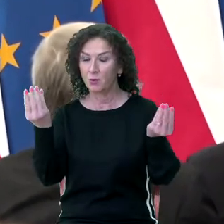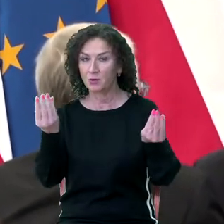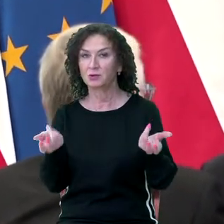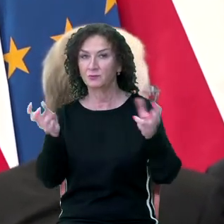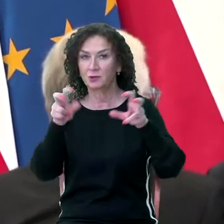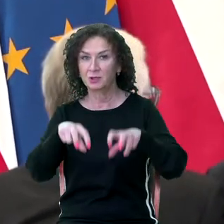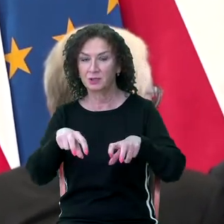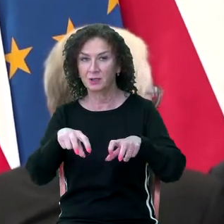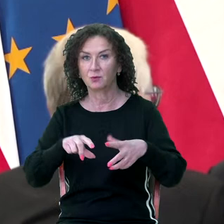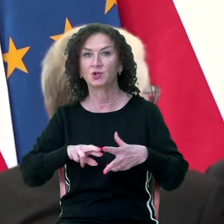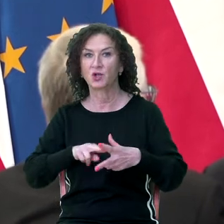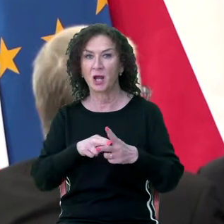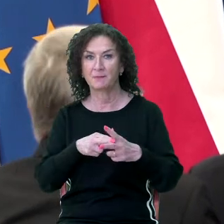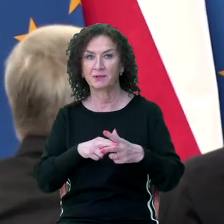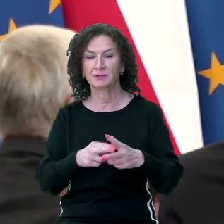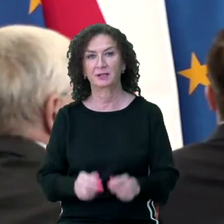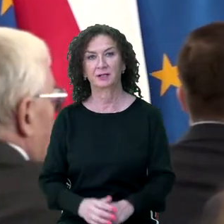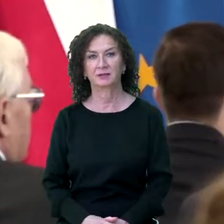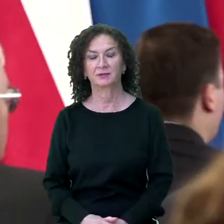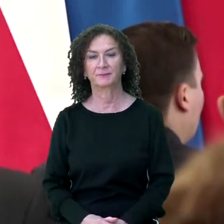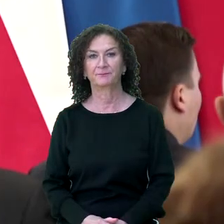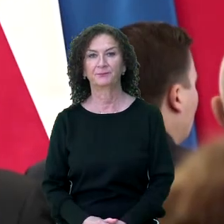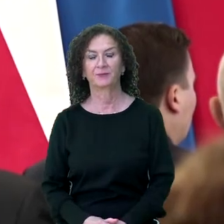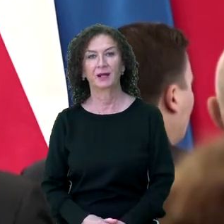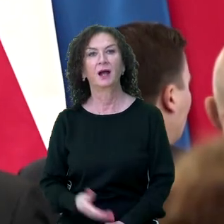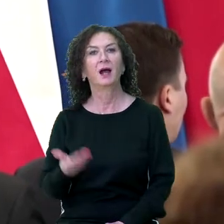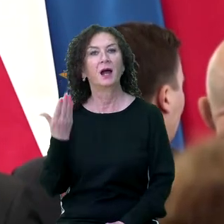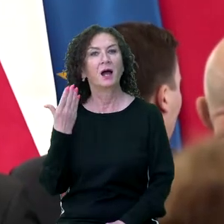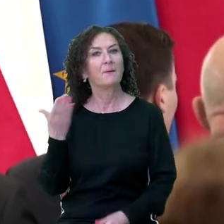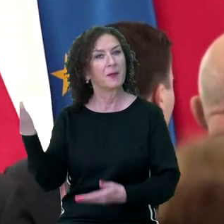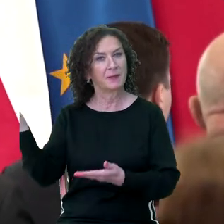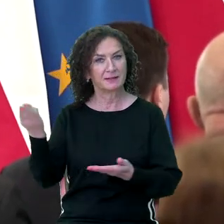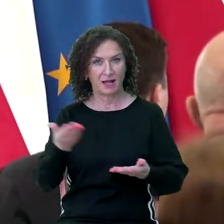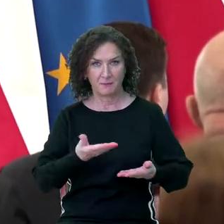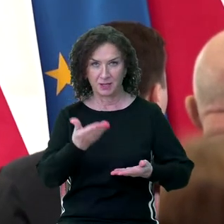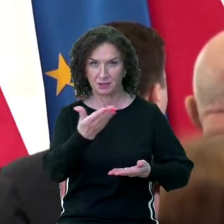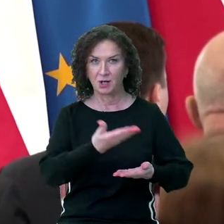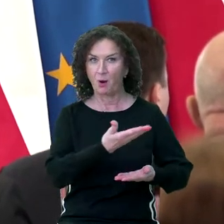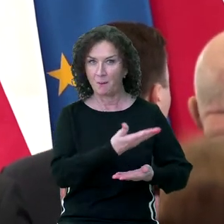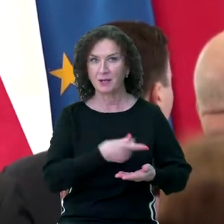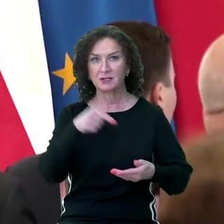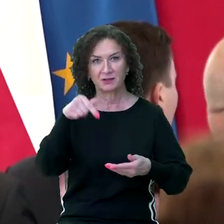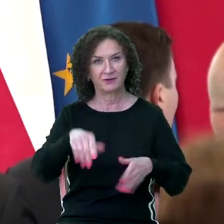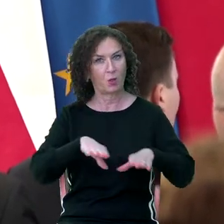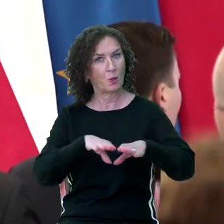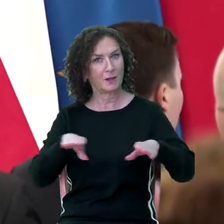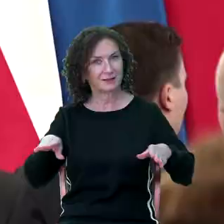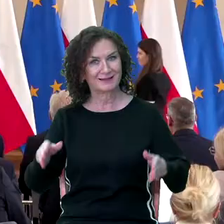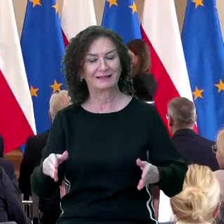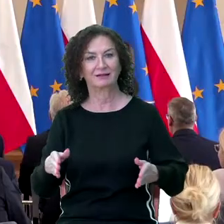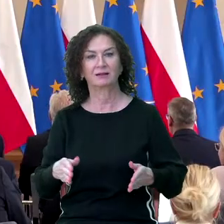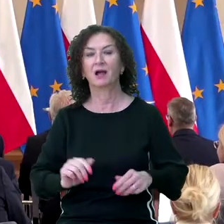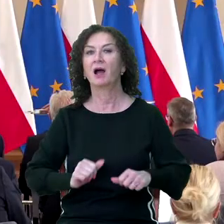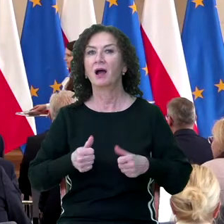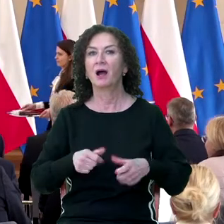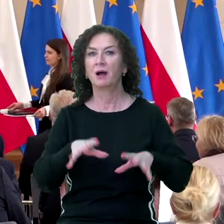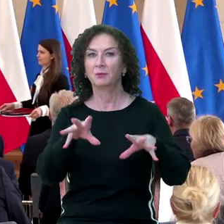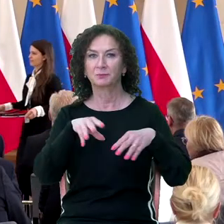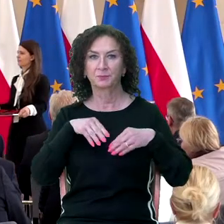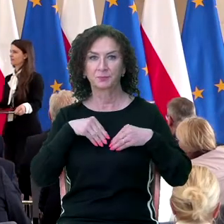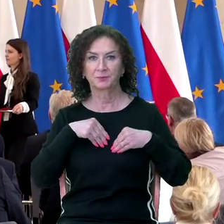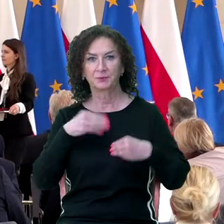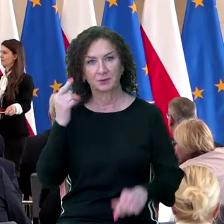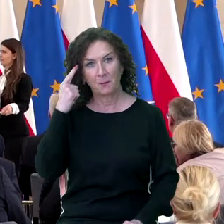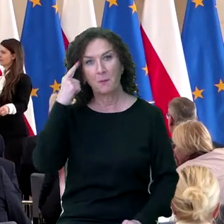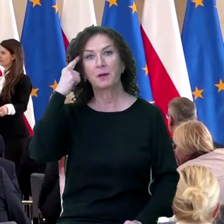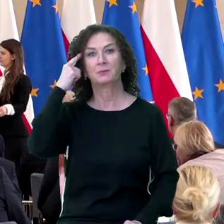panie ministrze, i tak jak powiedziałam, kolejno będę państwa zapraszała również tutaj na scenę po odbiór tych pamiątkowych